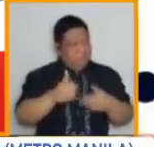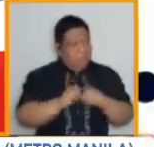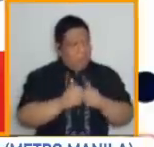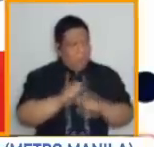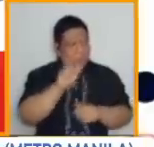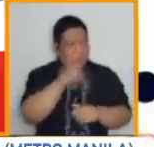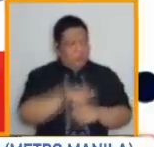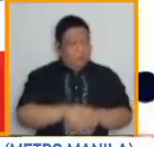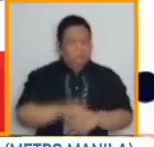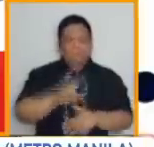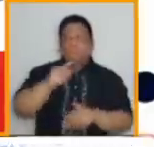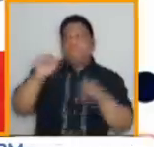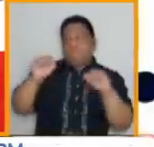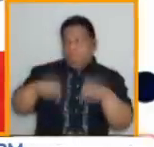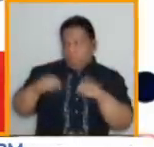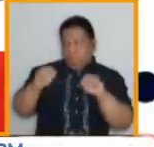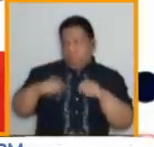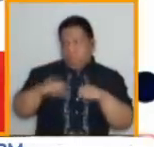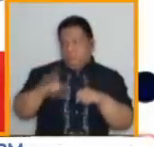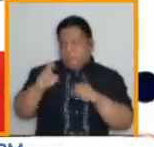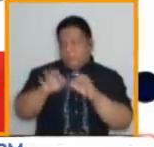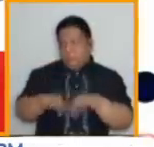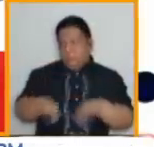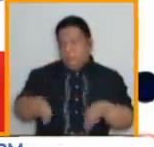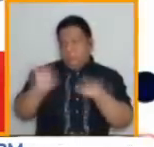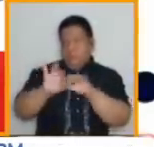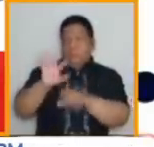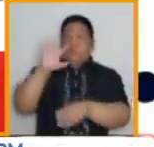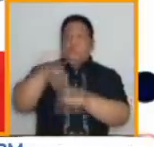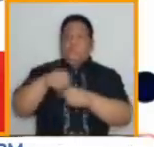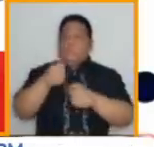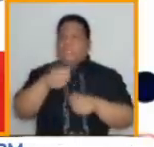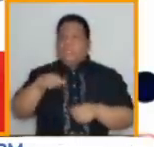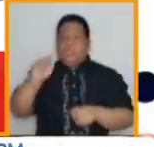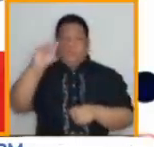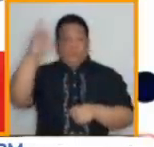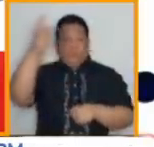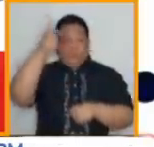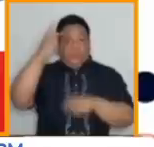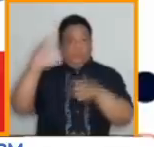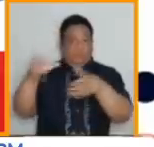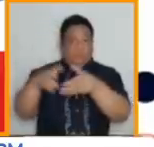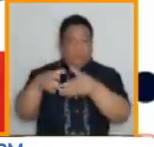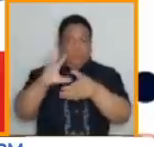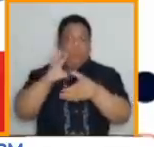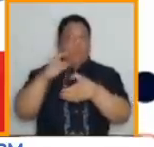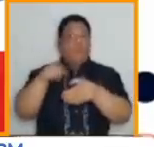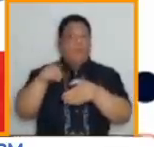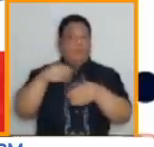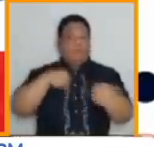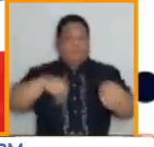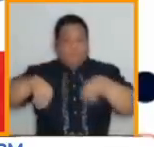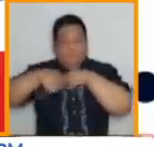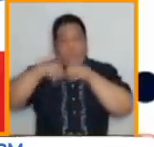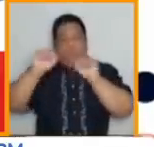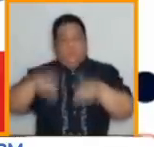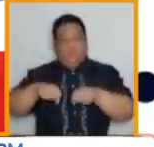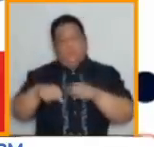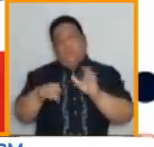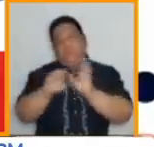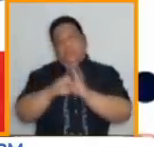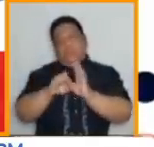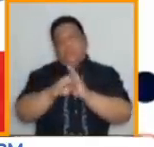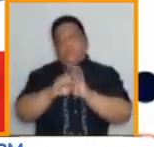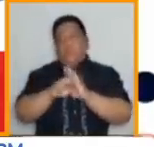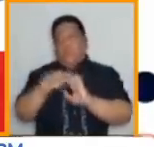partido, maging member siya ng political party nung taong isa-substitute niya, no? Ibig sabihin, hahalili siya sa ibang tao,